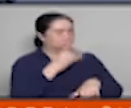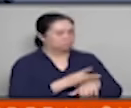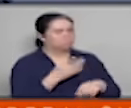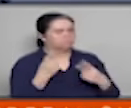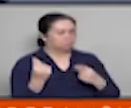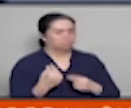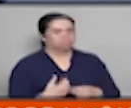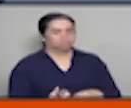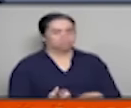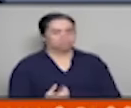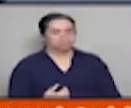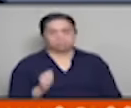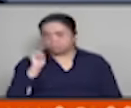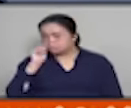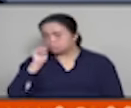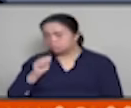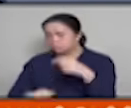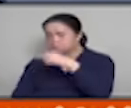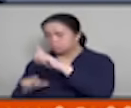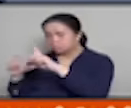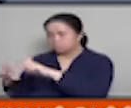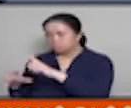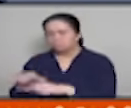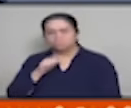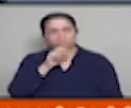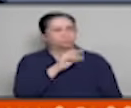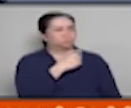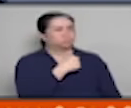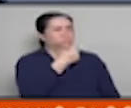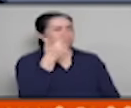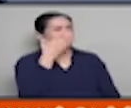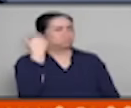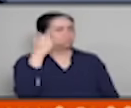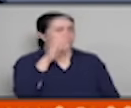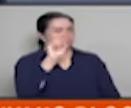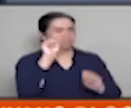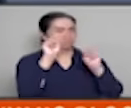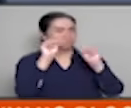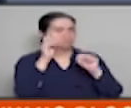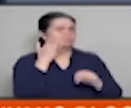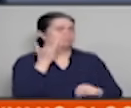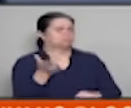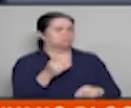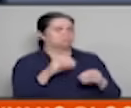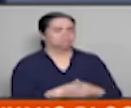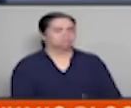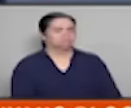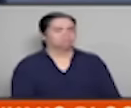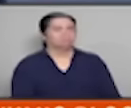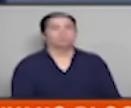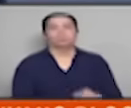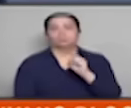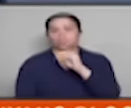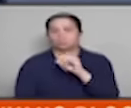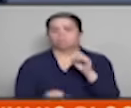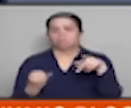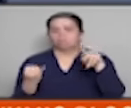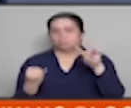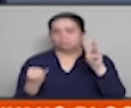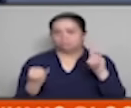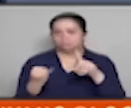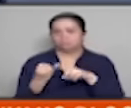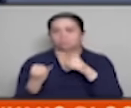nang ginawa ito. Palagi niya kayang napagtitripan? Hindi ho. Yung nung linggo po, yung bakla sa palengke, sir. Ah, so kung hindi